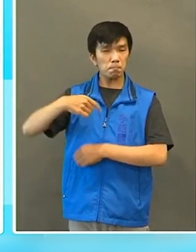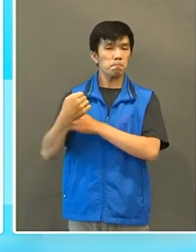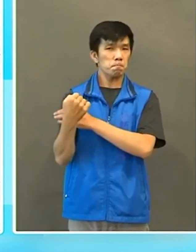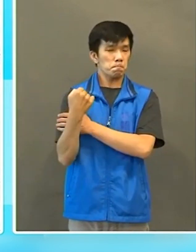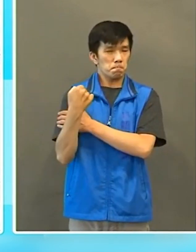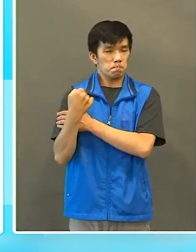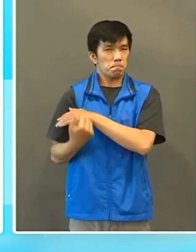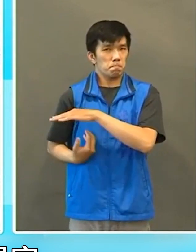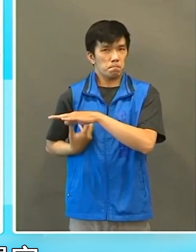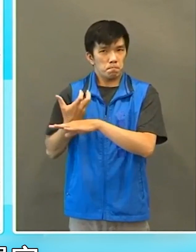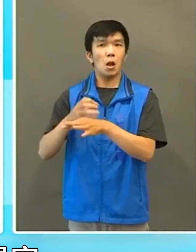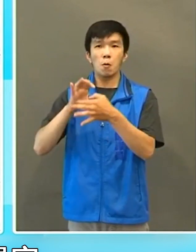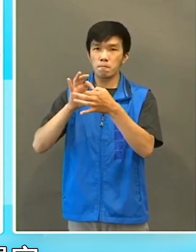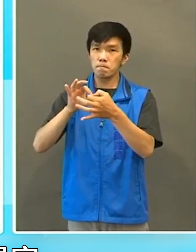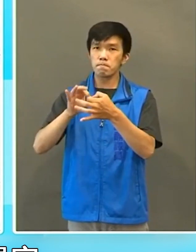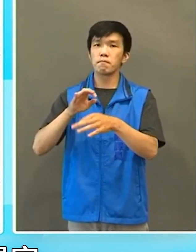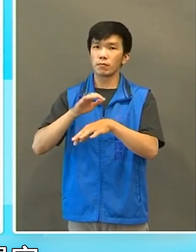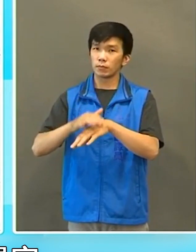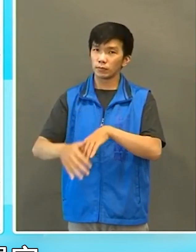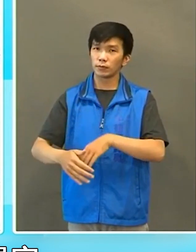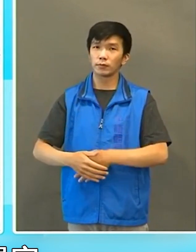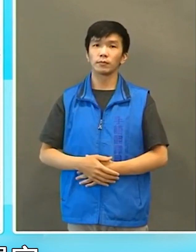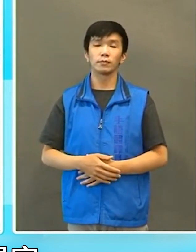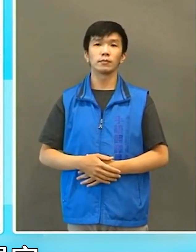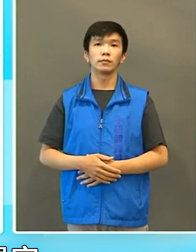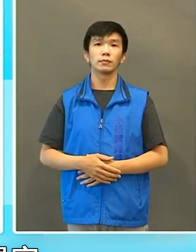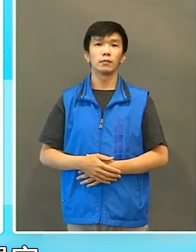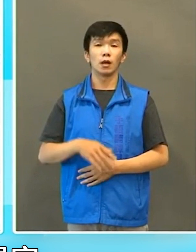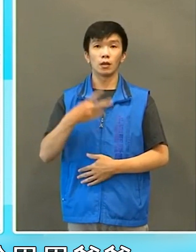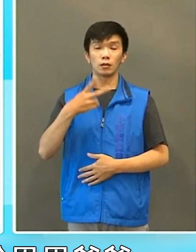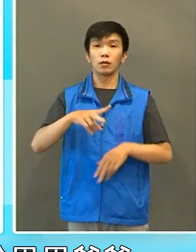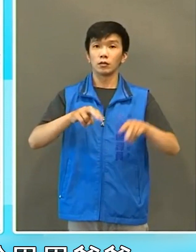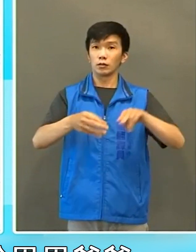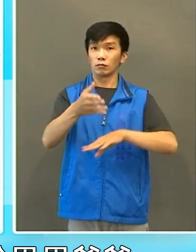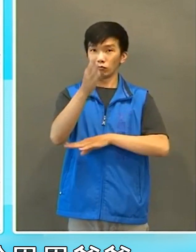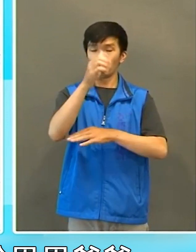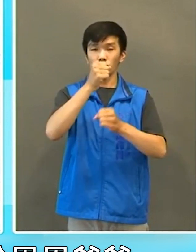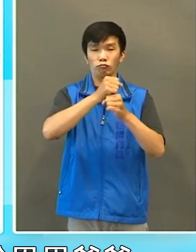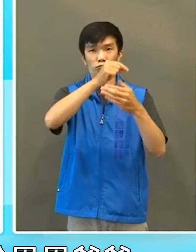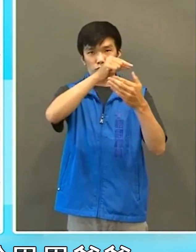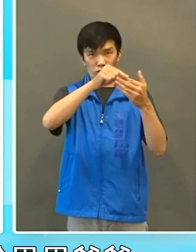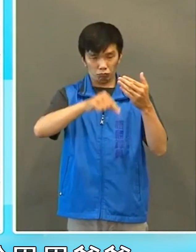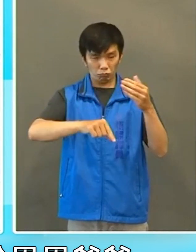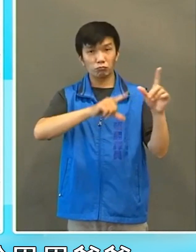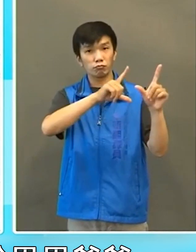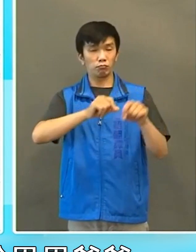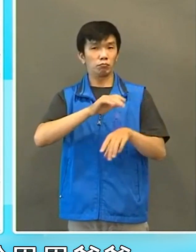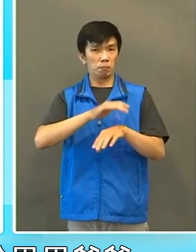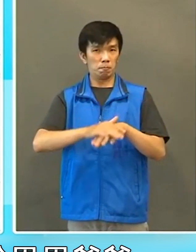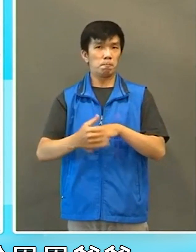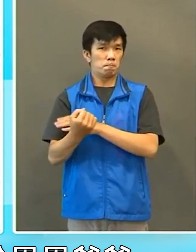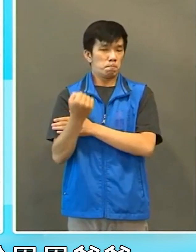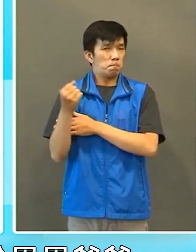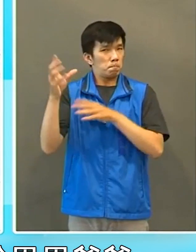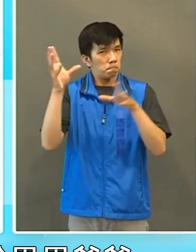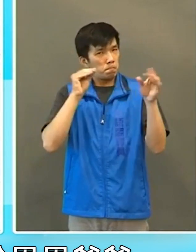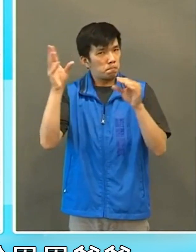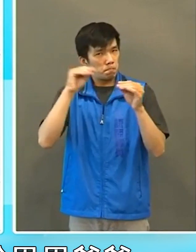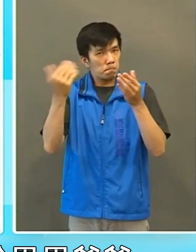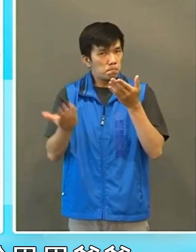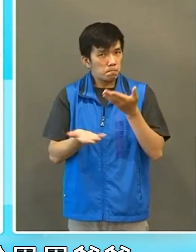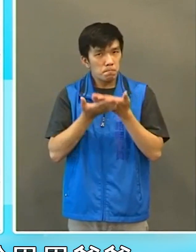怀，并按照相关的规定，全力提供相关的资料给恩恩爸